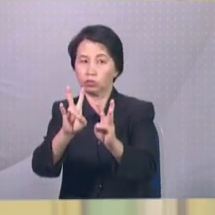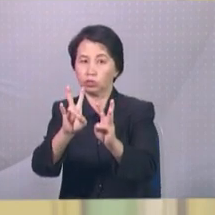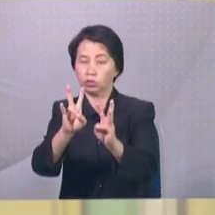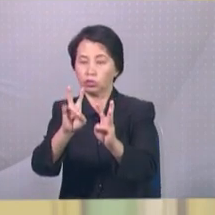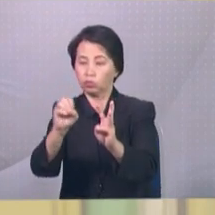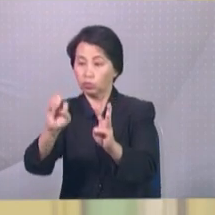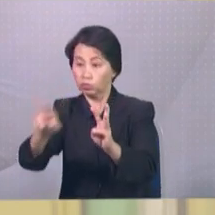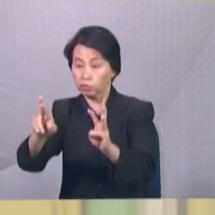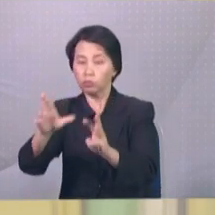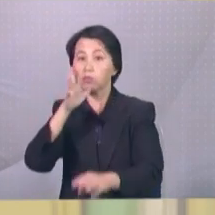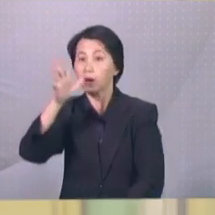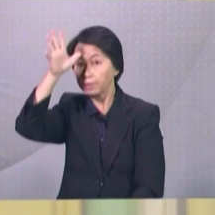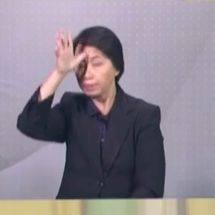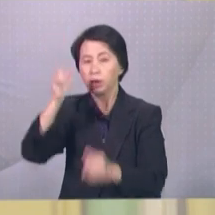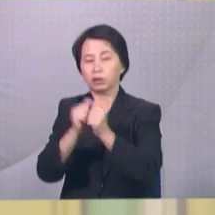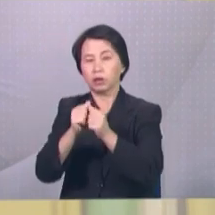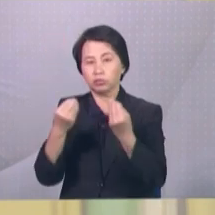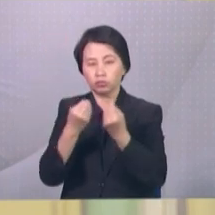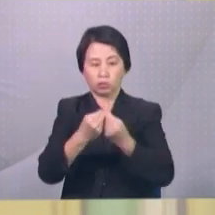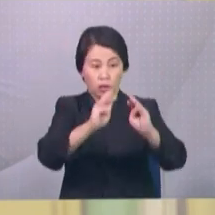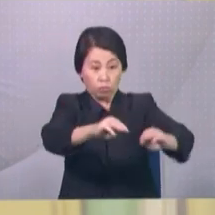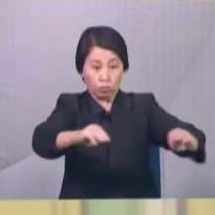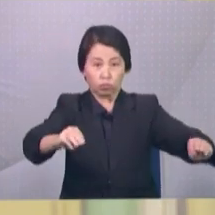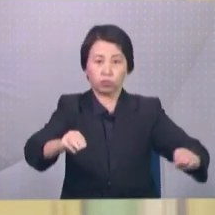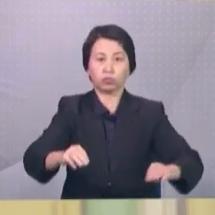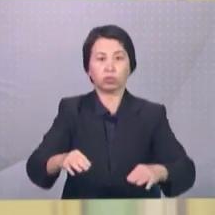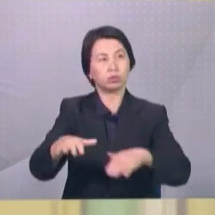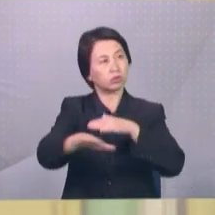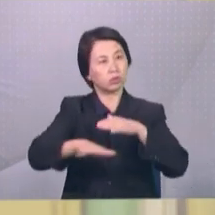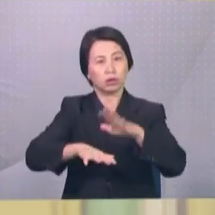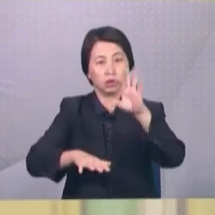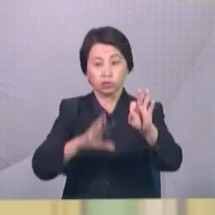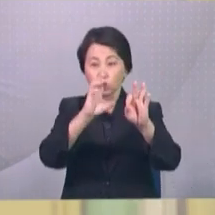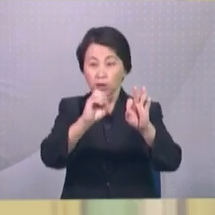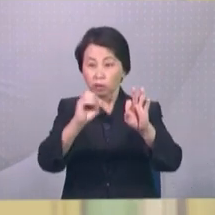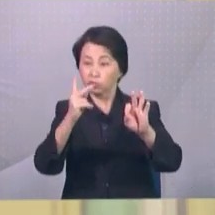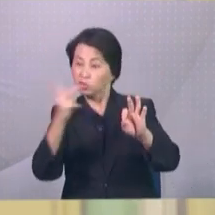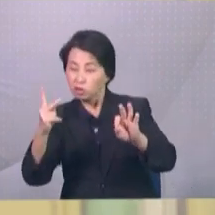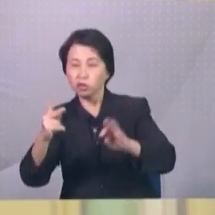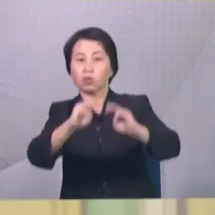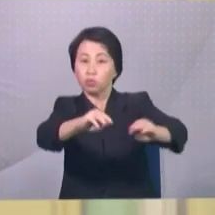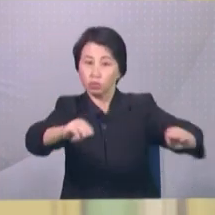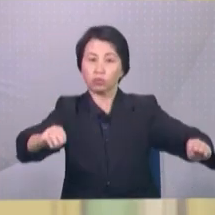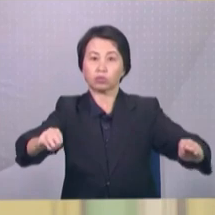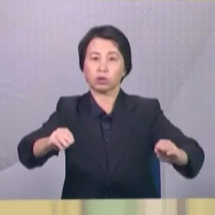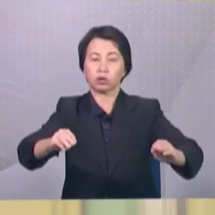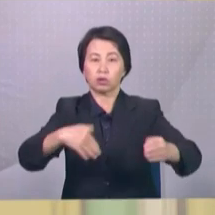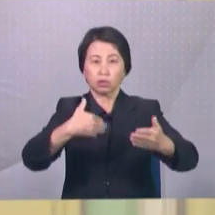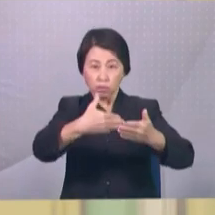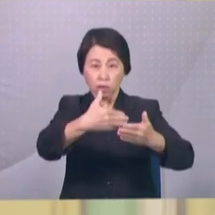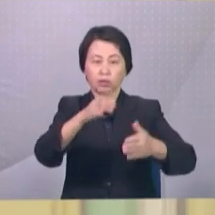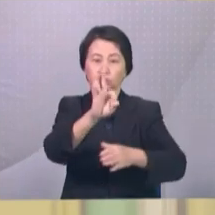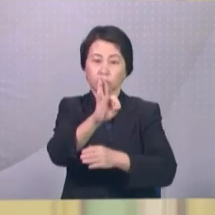670,000 orang ibu bapa dengan jumlah murid hampir 900,000 orang murid, ya, hampir 900,000 orang